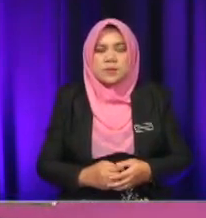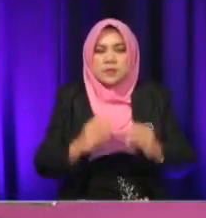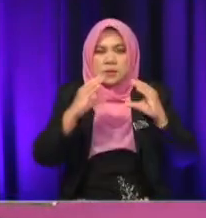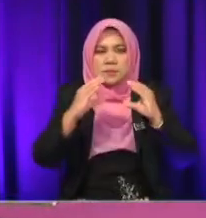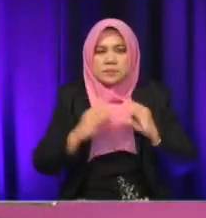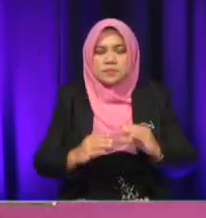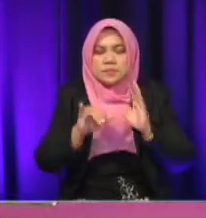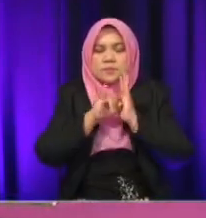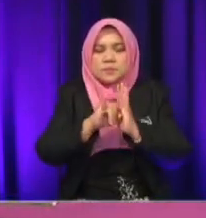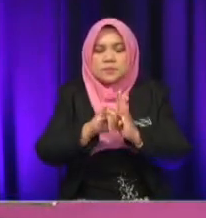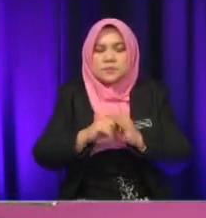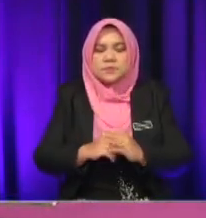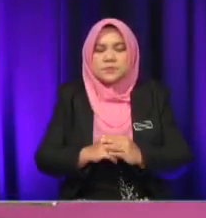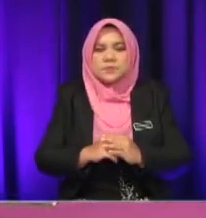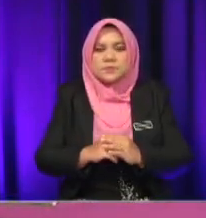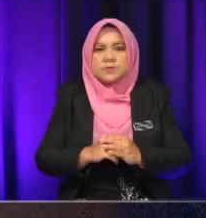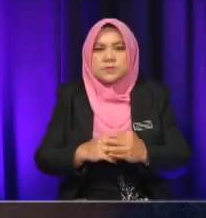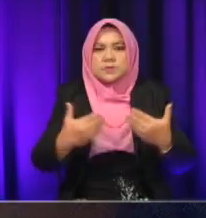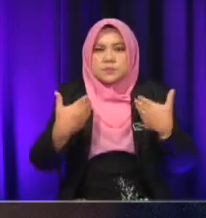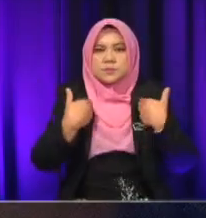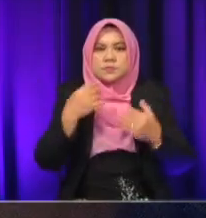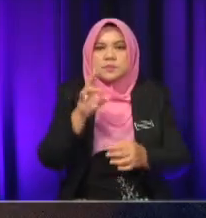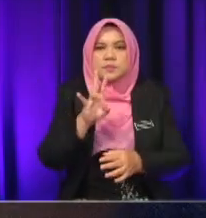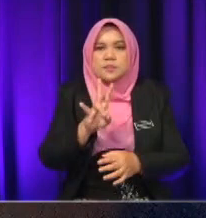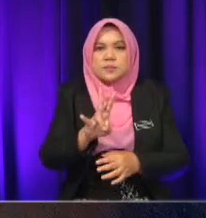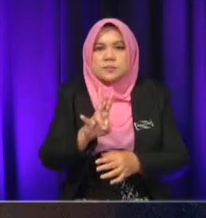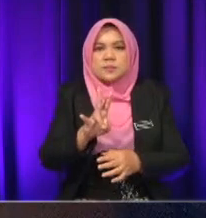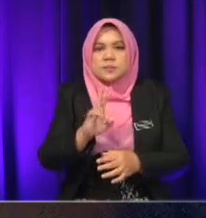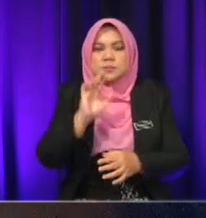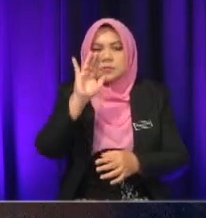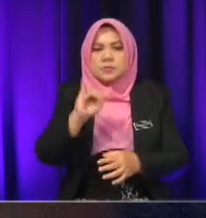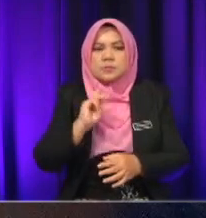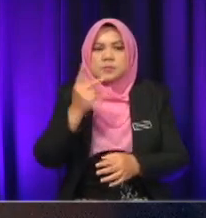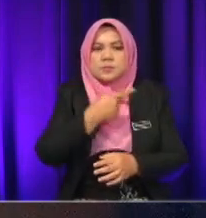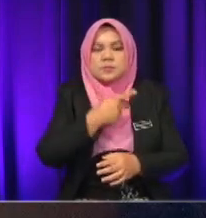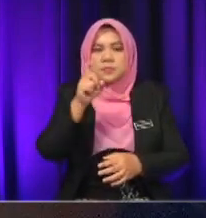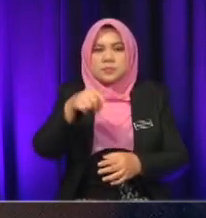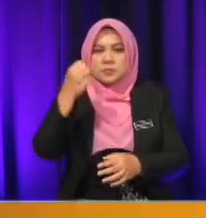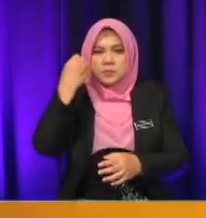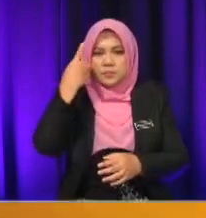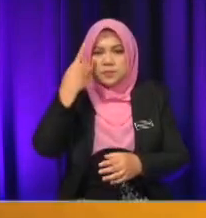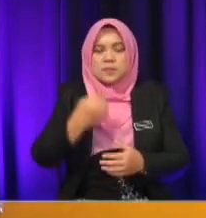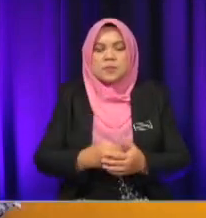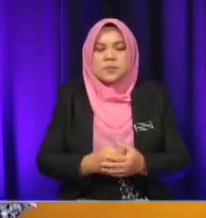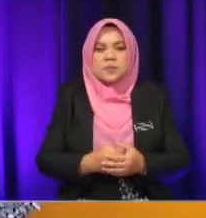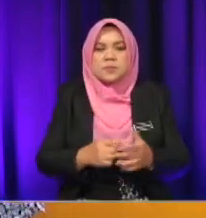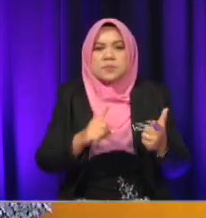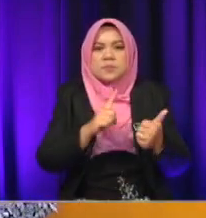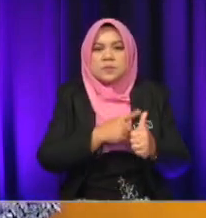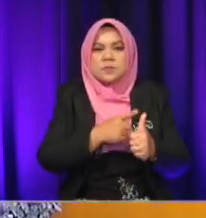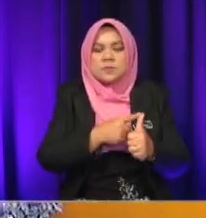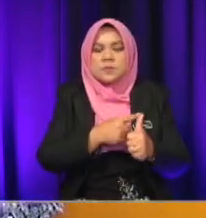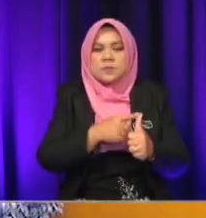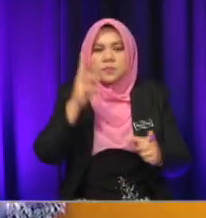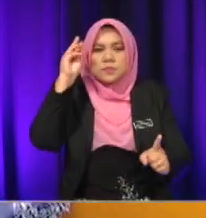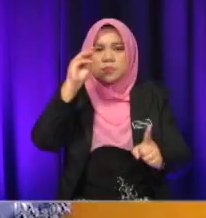bentuk pengiklanan ada 7 yang kita kena faham di sini. 7. Okey. Jadi yang pertama,